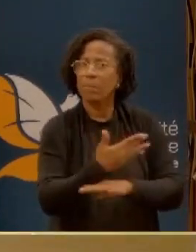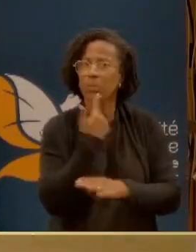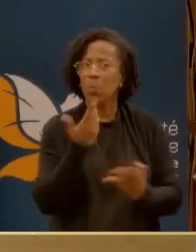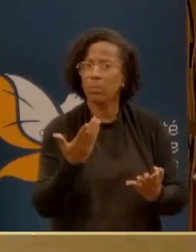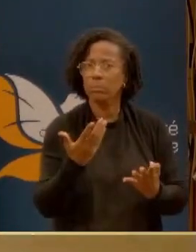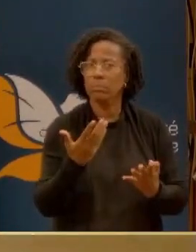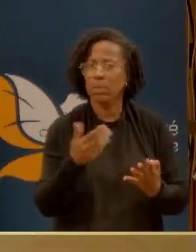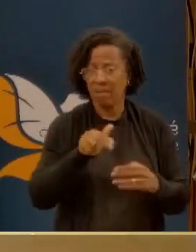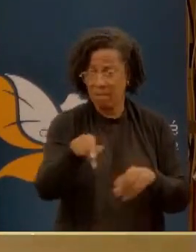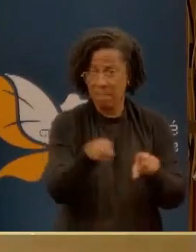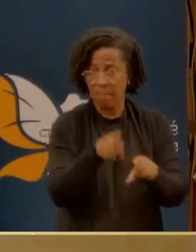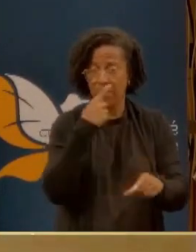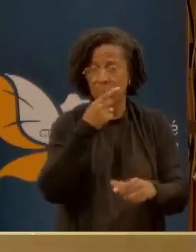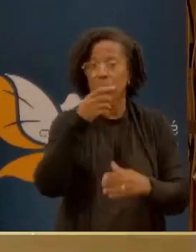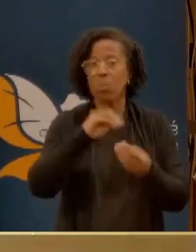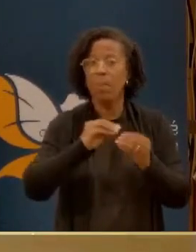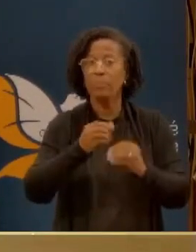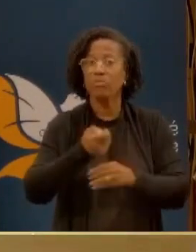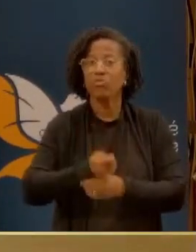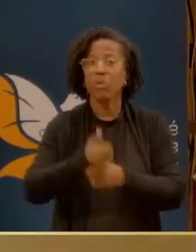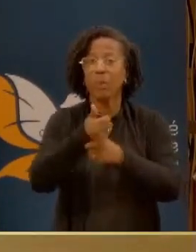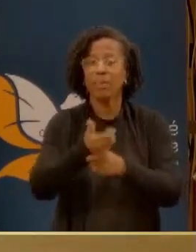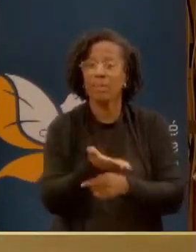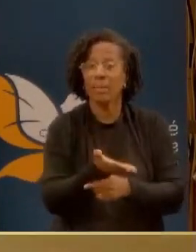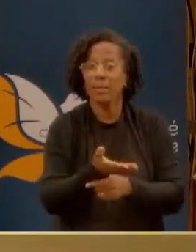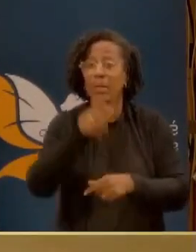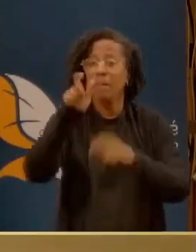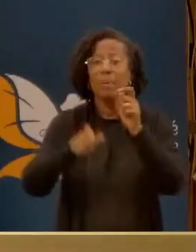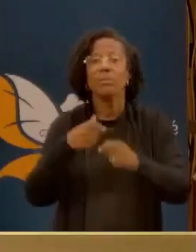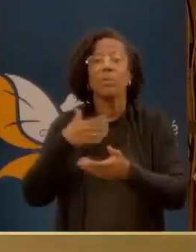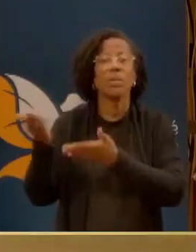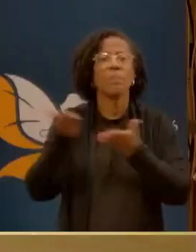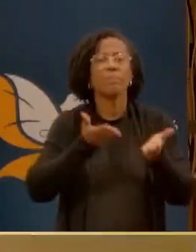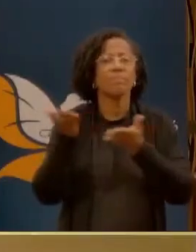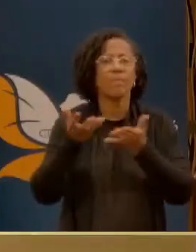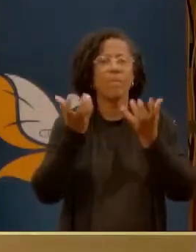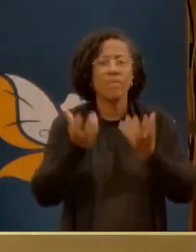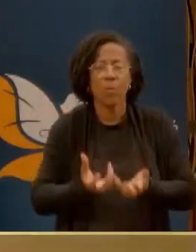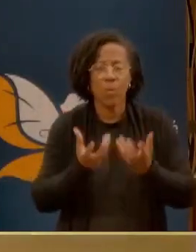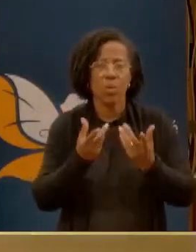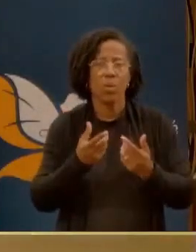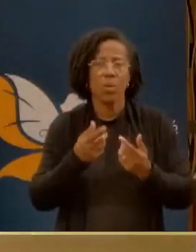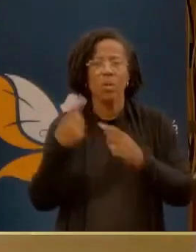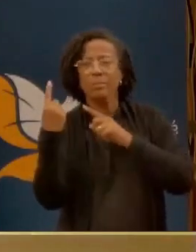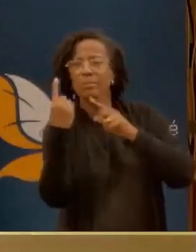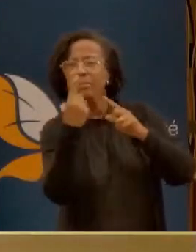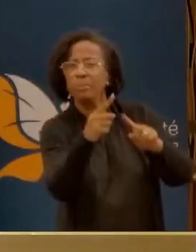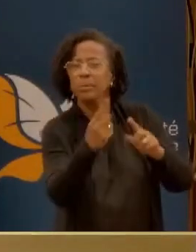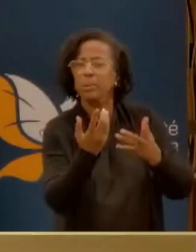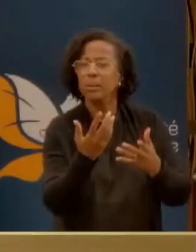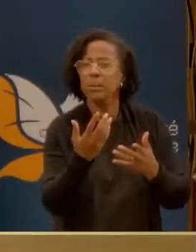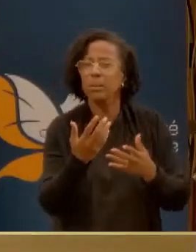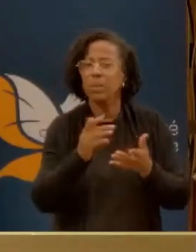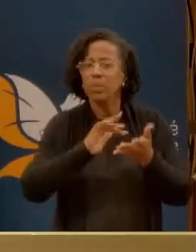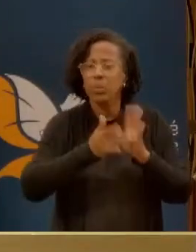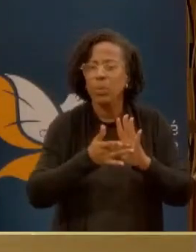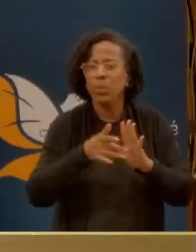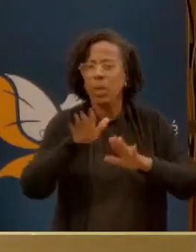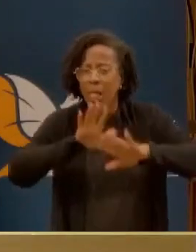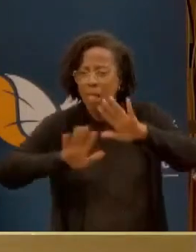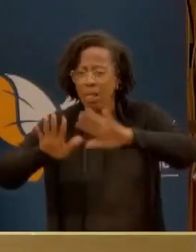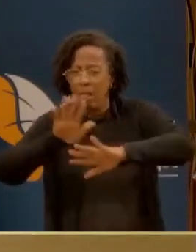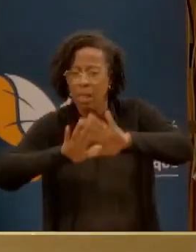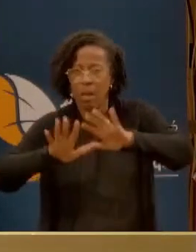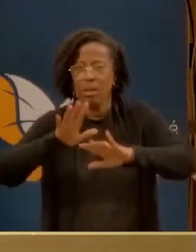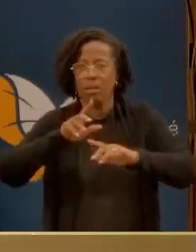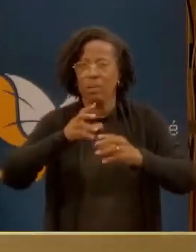champagne. C'est-à-dire que les importateurs qui cherchent tous les moyens pour échapper, tous les montages financiers,